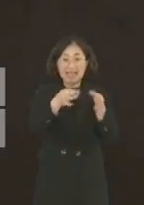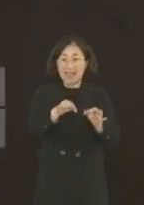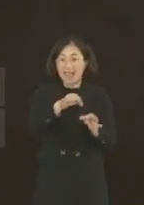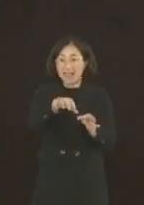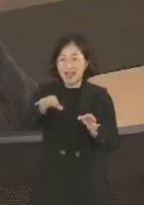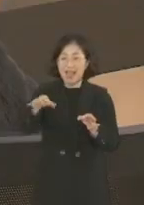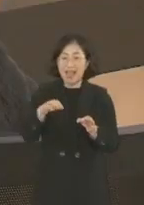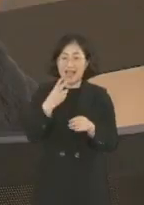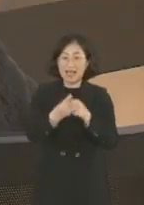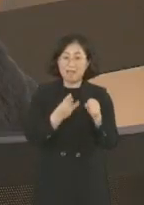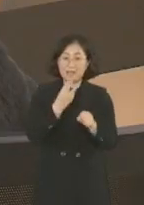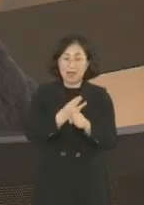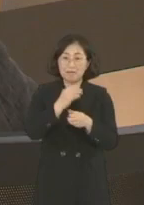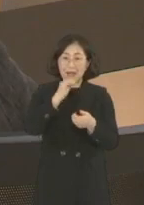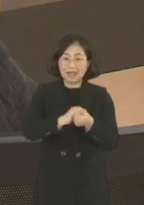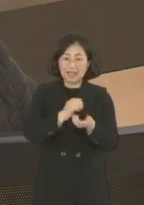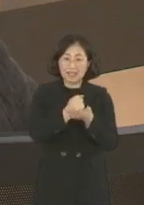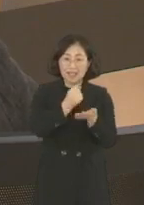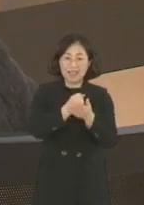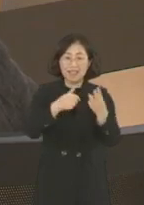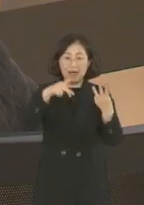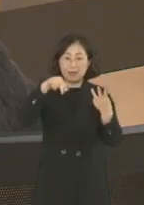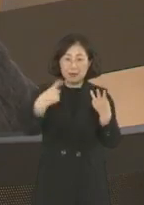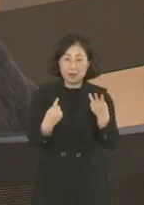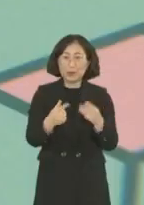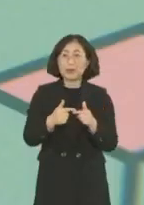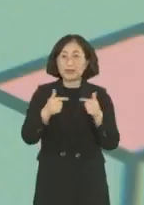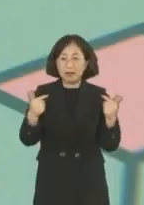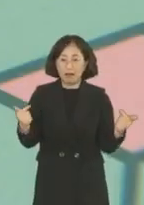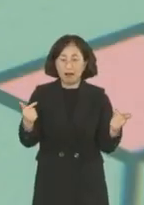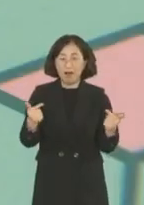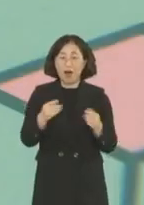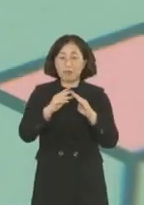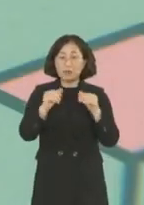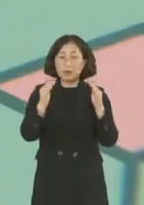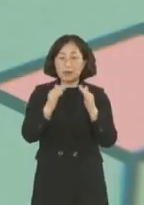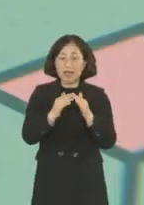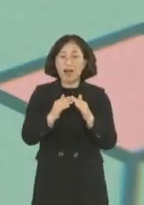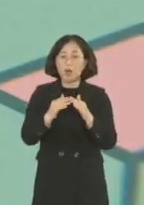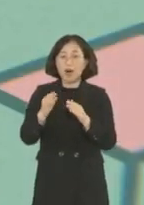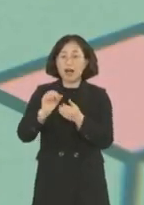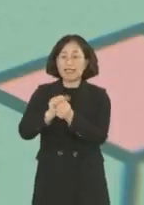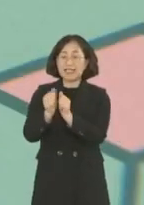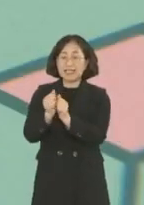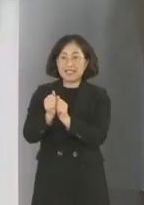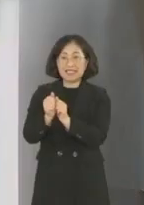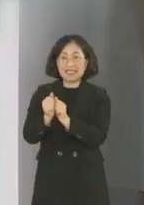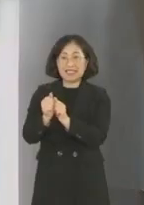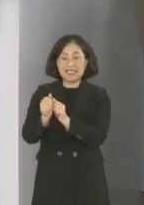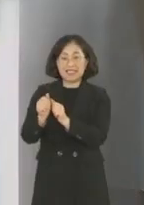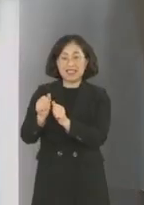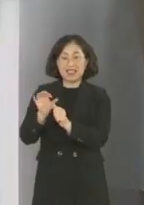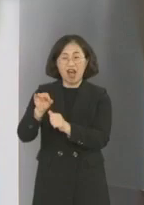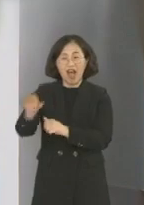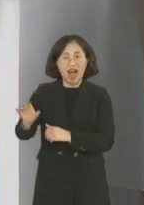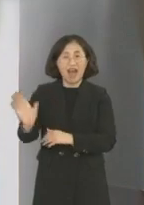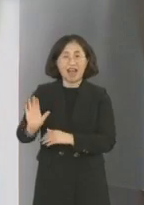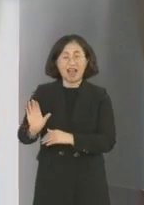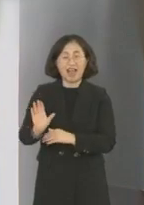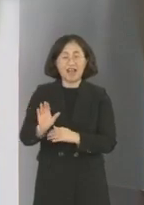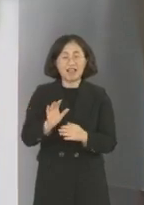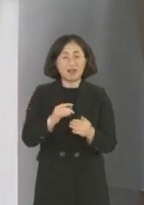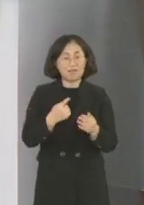만기 정기예금 잔액이 3조 원 가까이 늘었는데 부동산과 증시 조정으로 마땅한 투자처가 없는